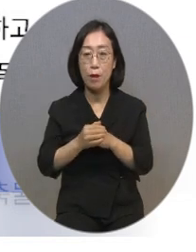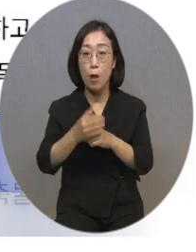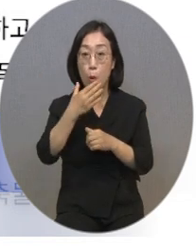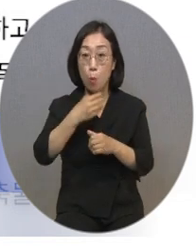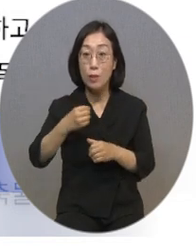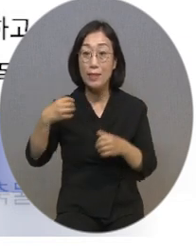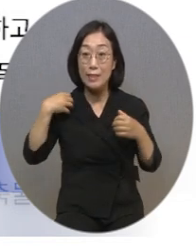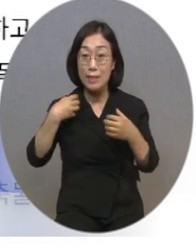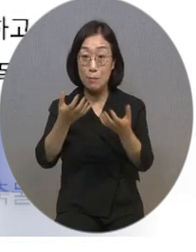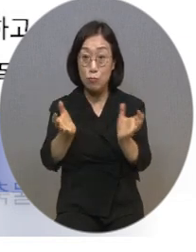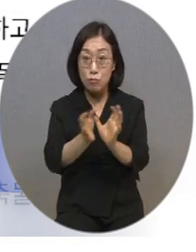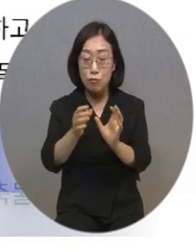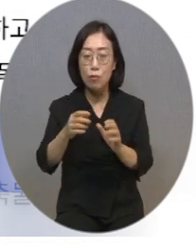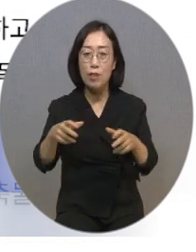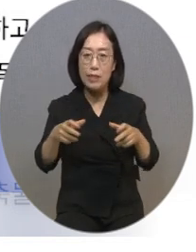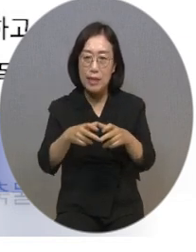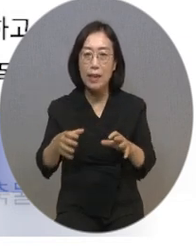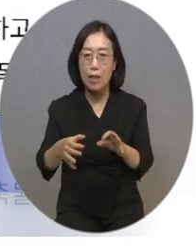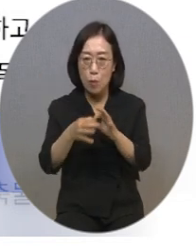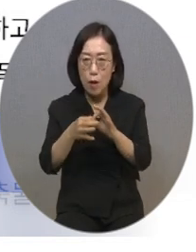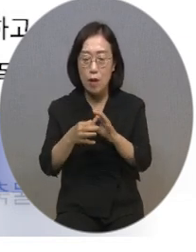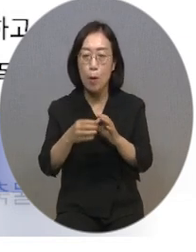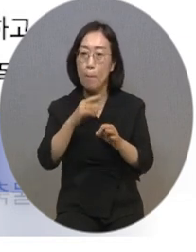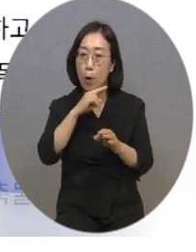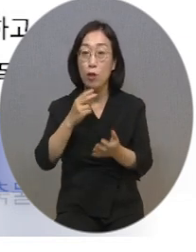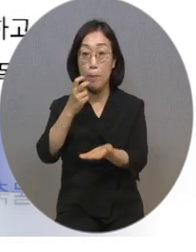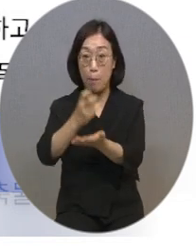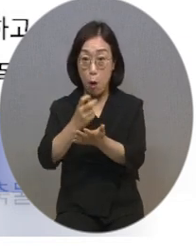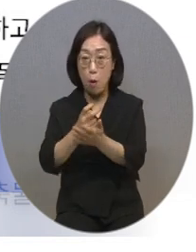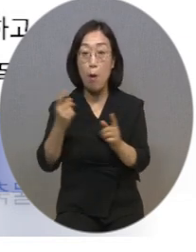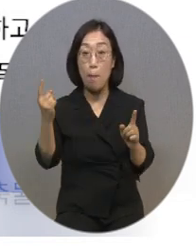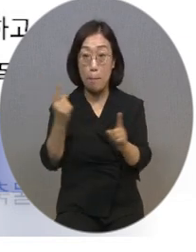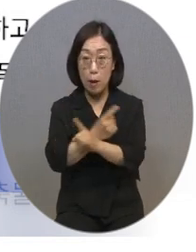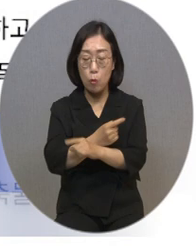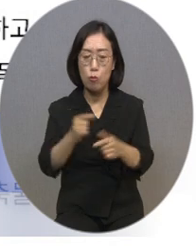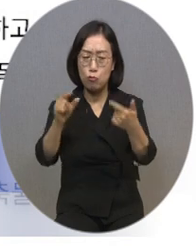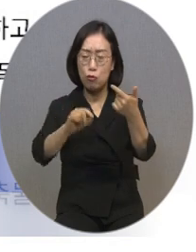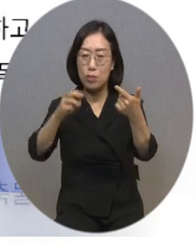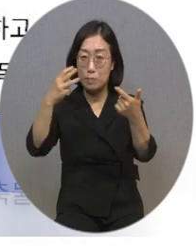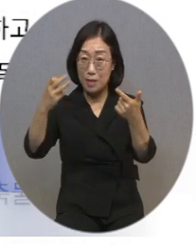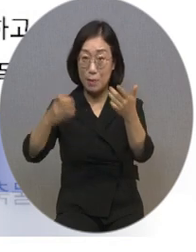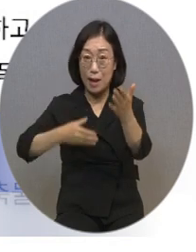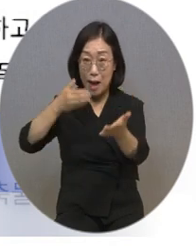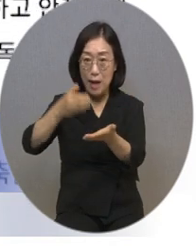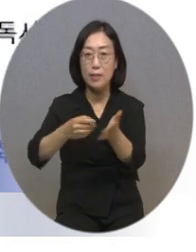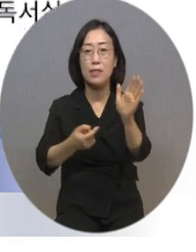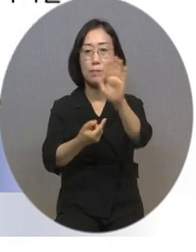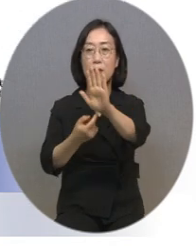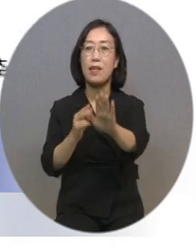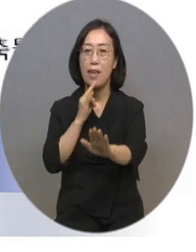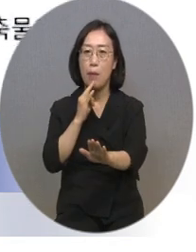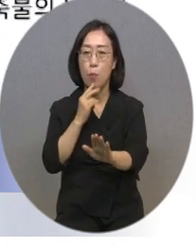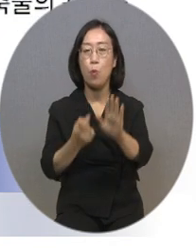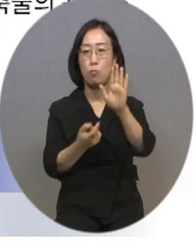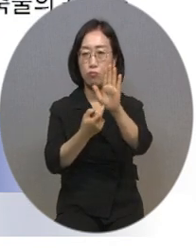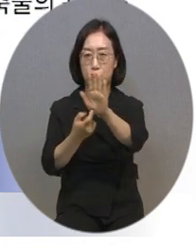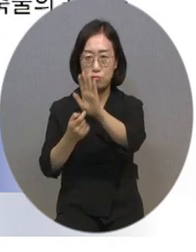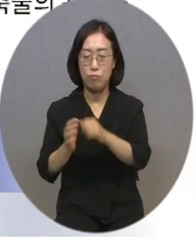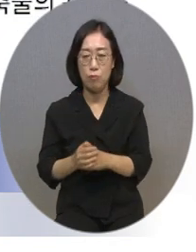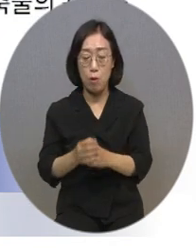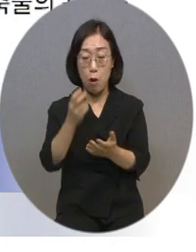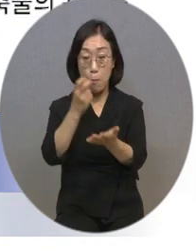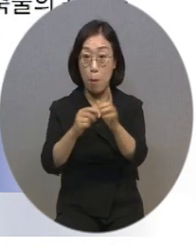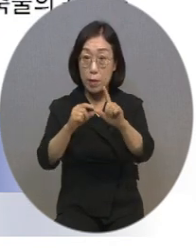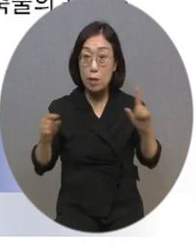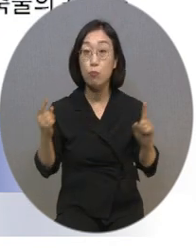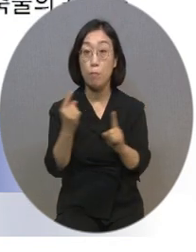내용에 장애인 등 편의법 시행령 일부 개정안을 오는 6월 13일까지 입법 예고한다 밝혔습니다 시행령 개정으로